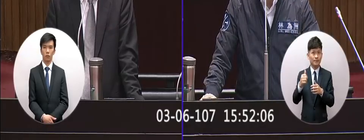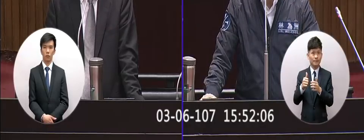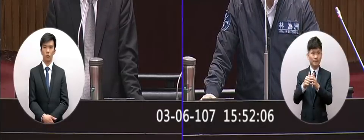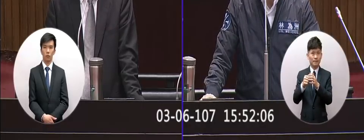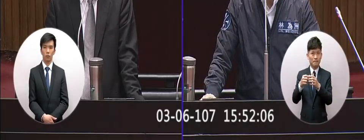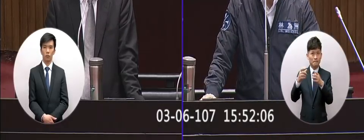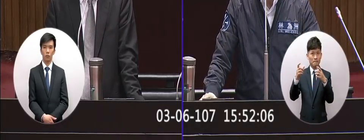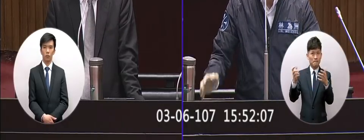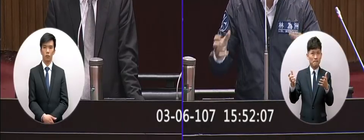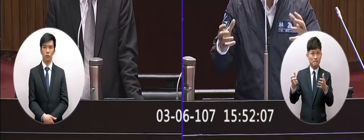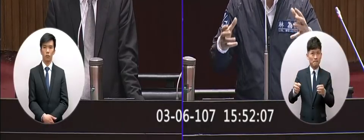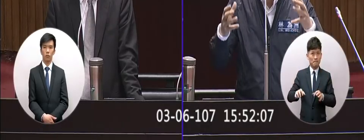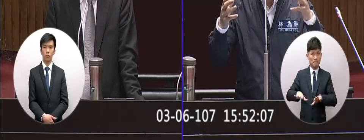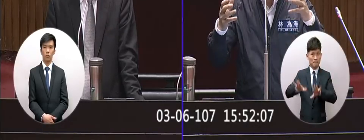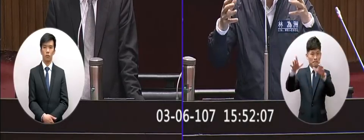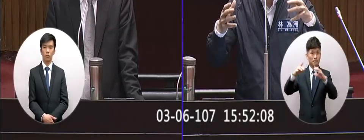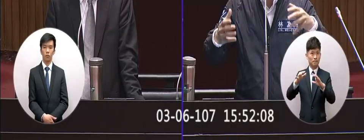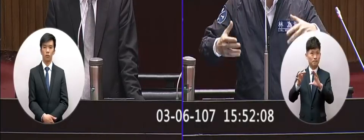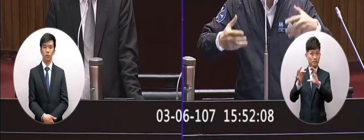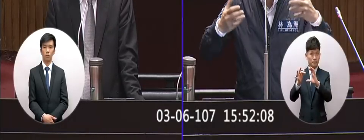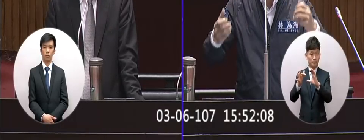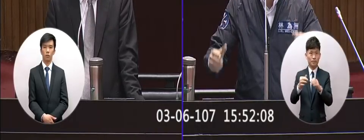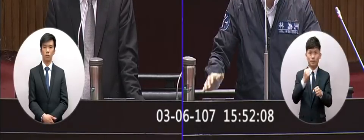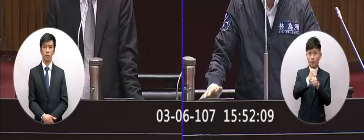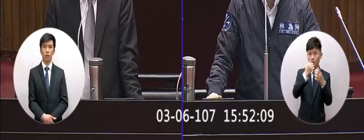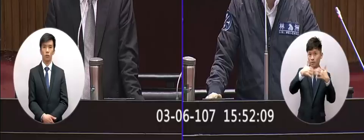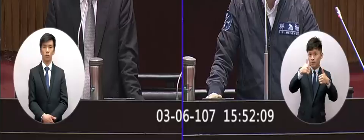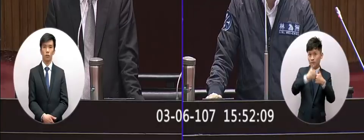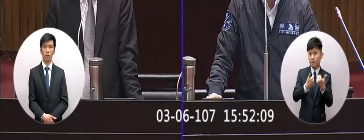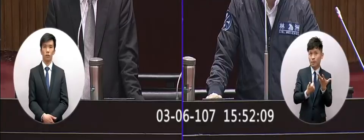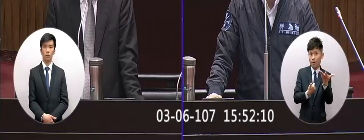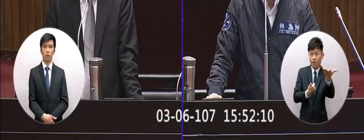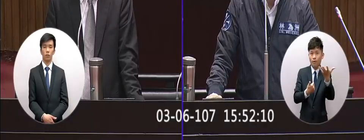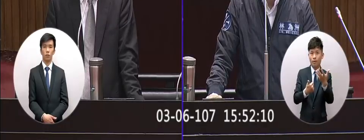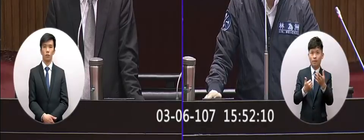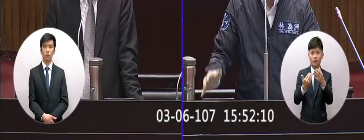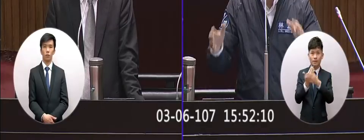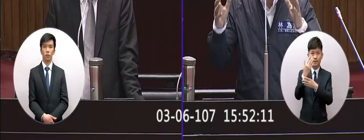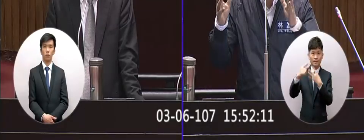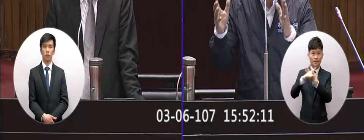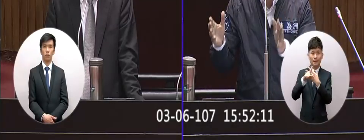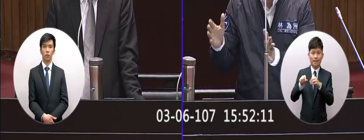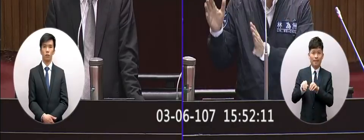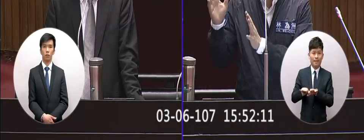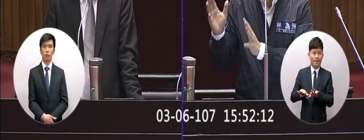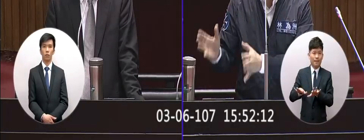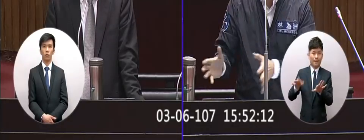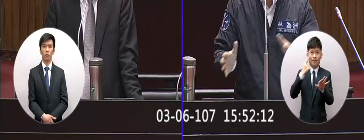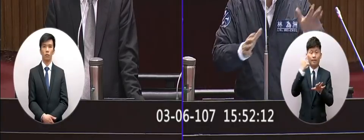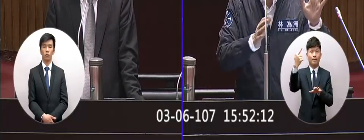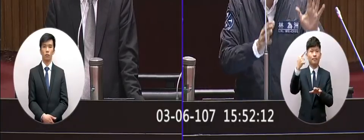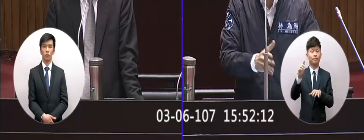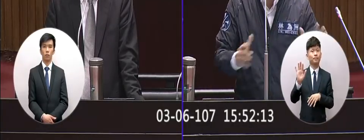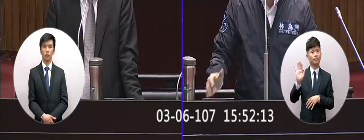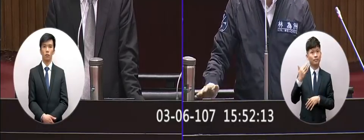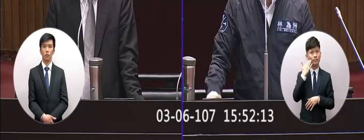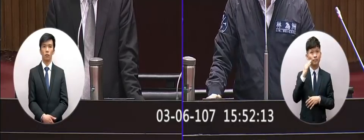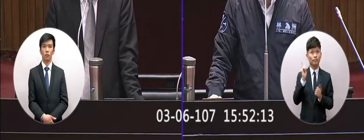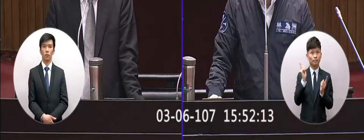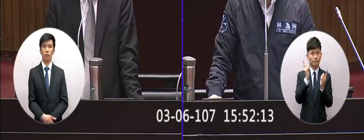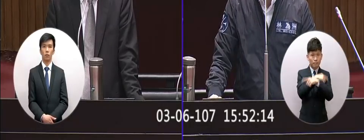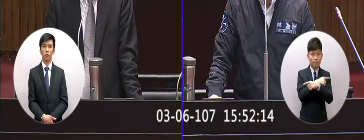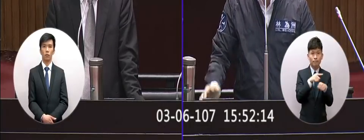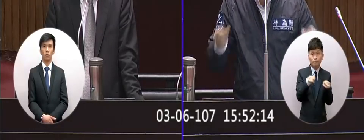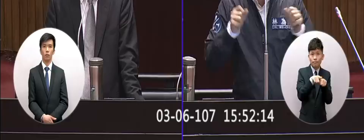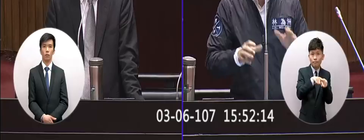多，然后产业发展非常的蓬勃，但是你如果把它当作一般县